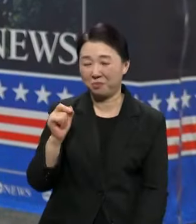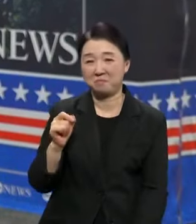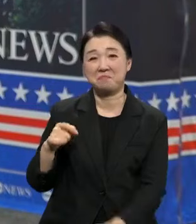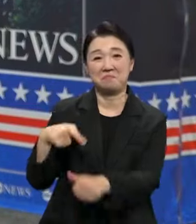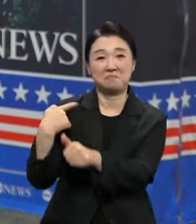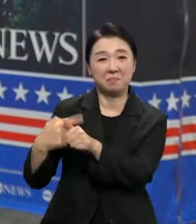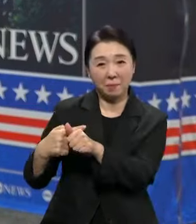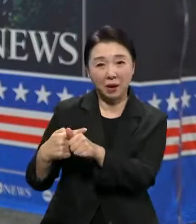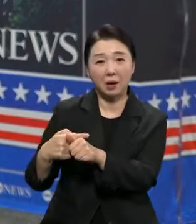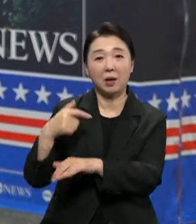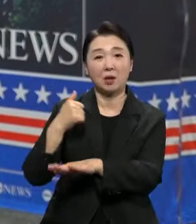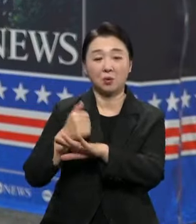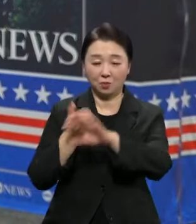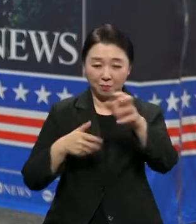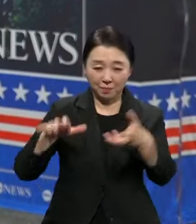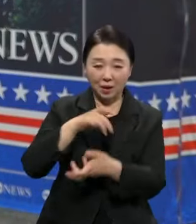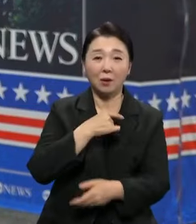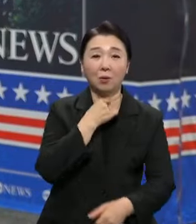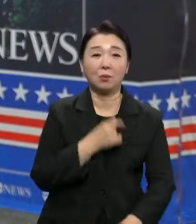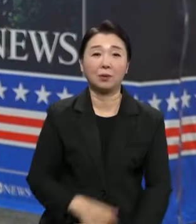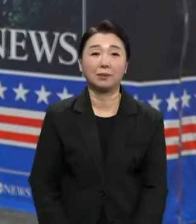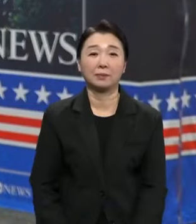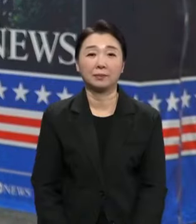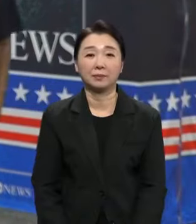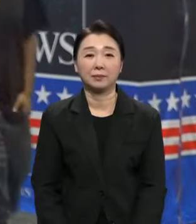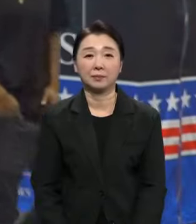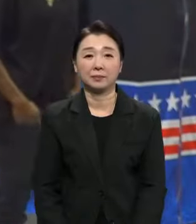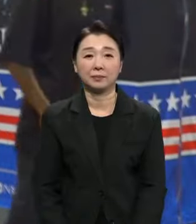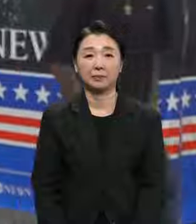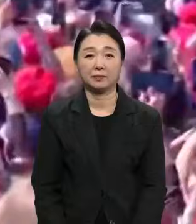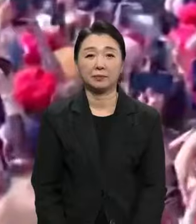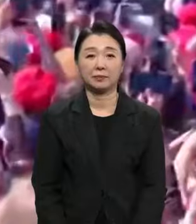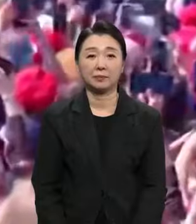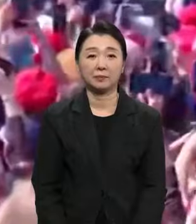판세를 뒤집겠다 이런 전략입니다. 이어서 들어보시죠.